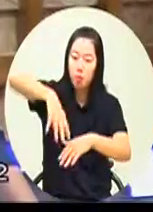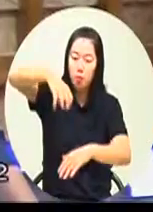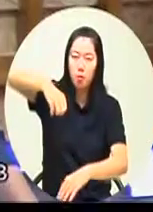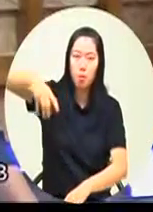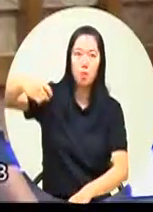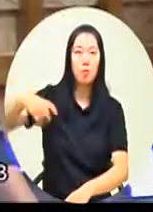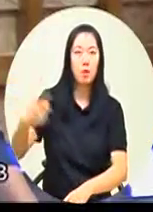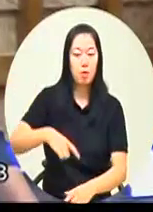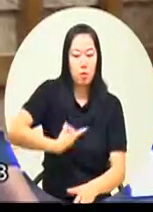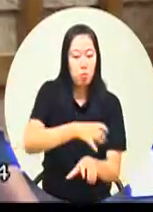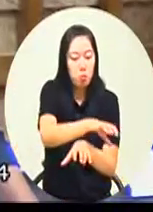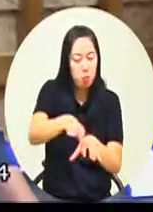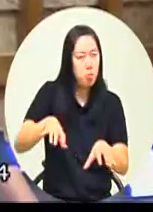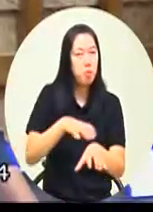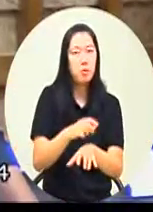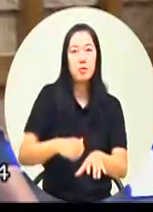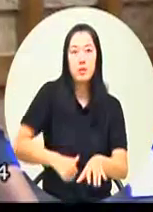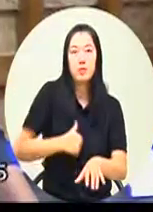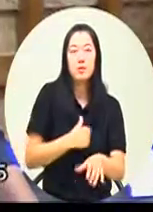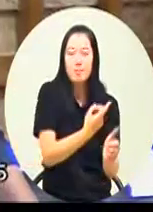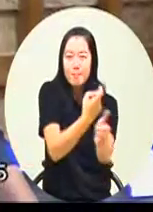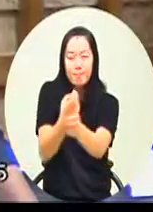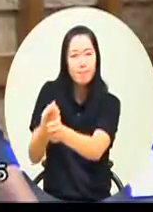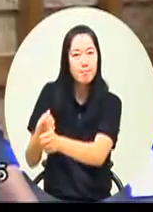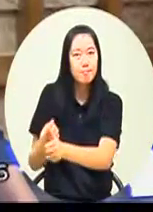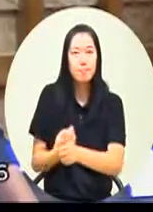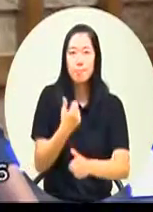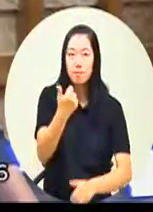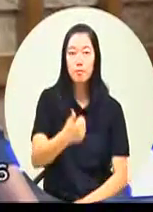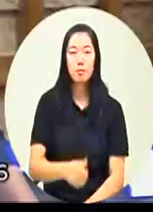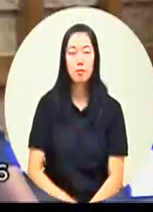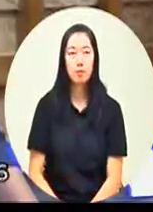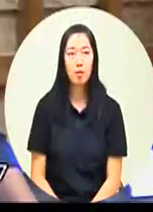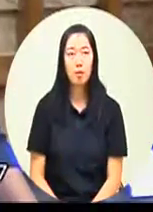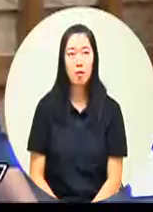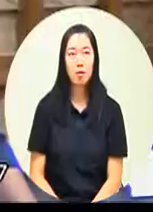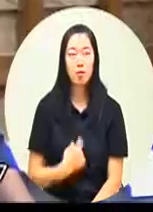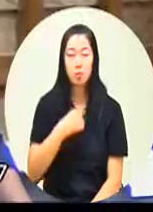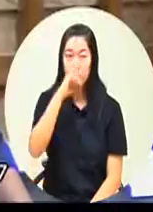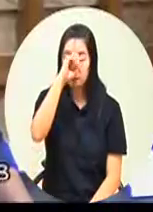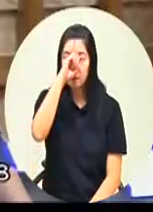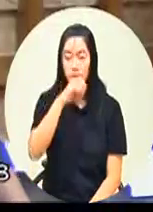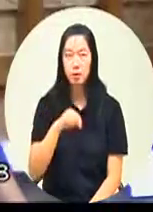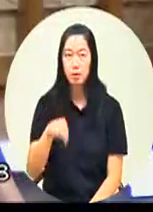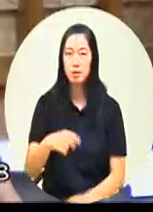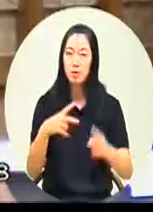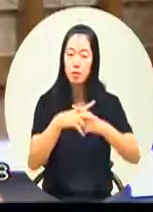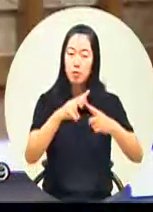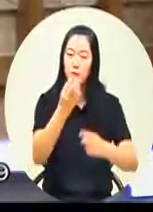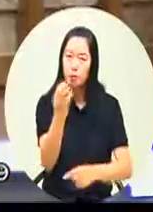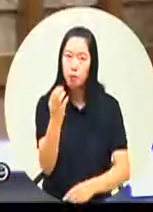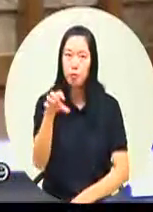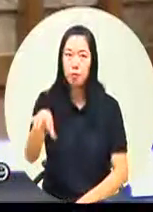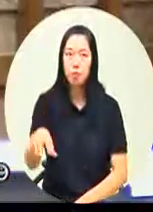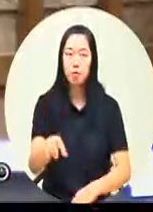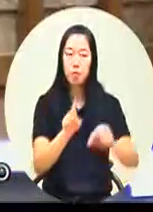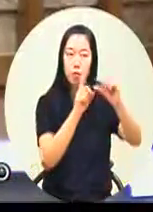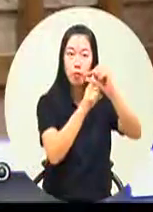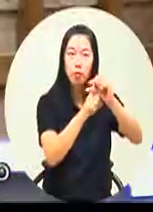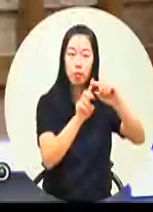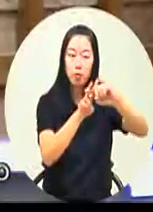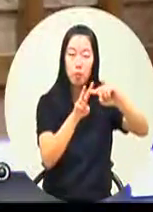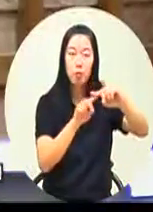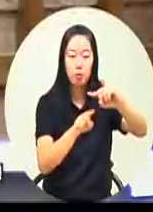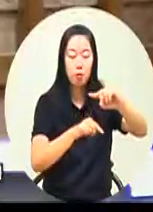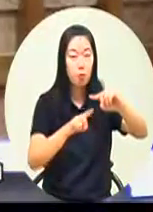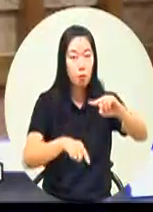觉得都很值得来一看啊。所以我希望呢，局长这边呢，除了我们小琉球到 中云的这一条航